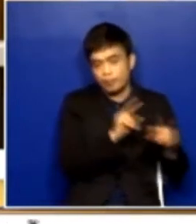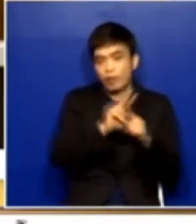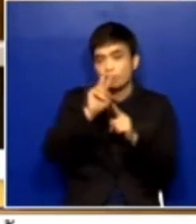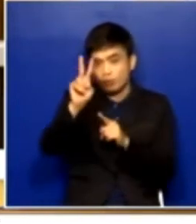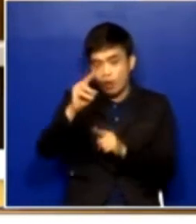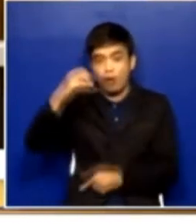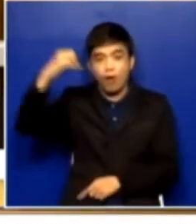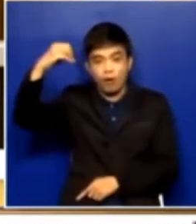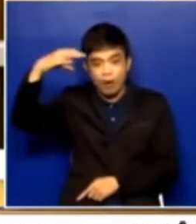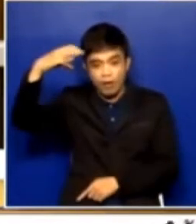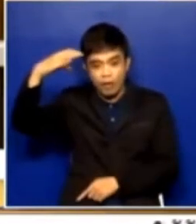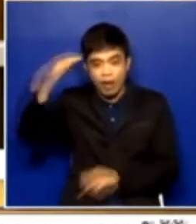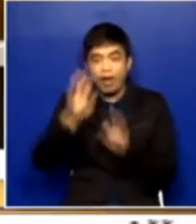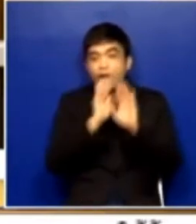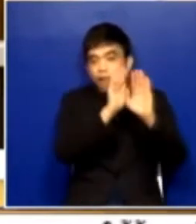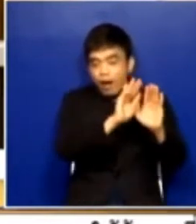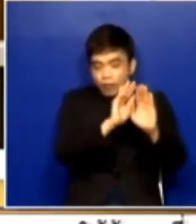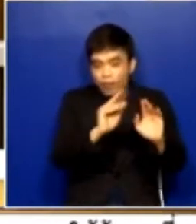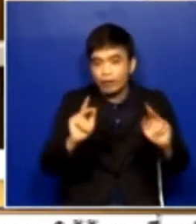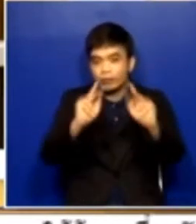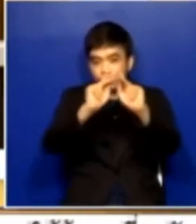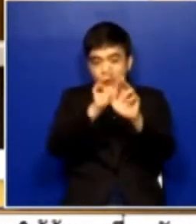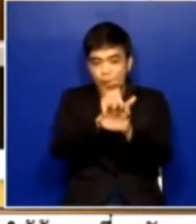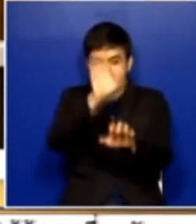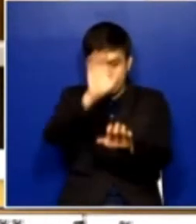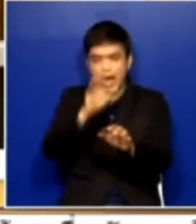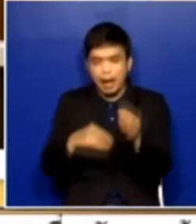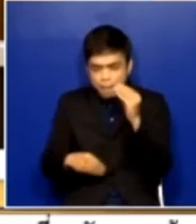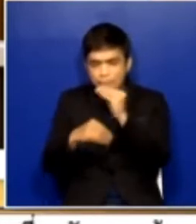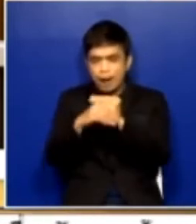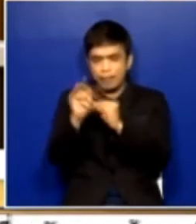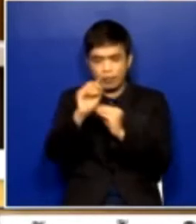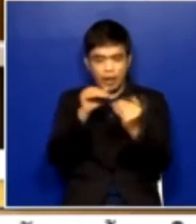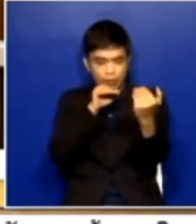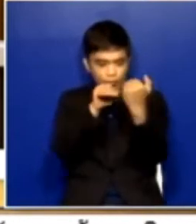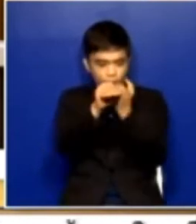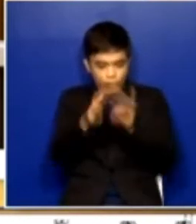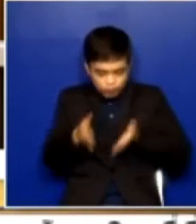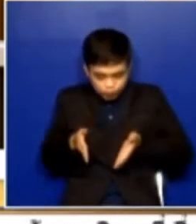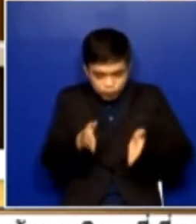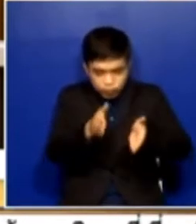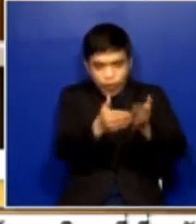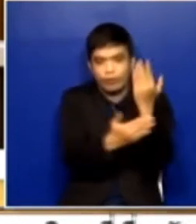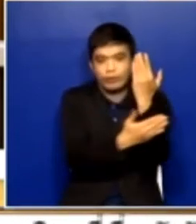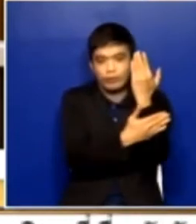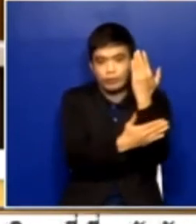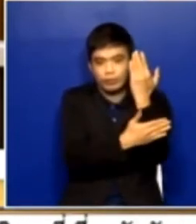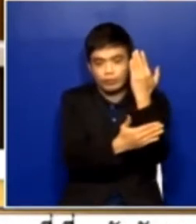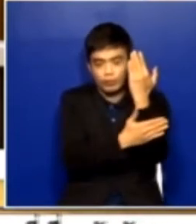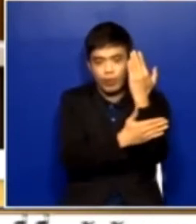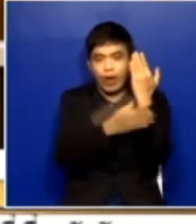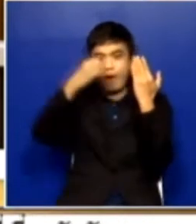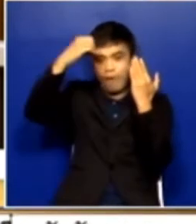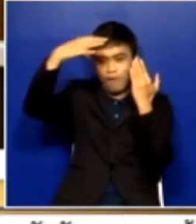งผ่านกระทรวงมหาดไทยให้ช่วยเร่งเพิ่มไฟส่องสว่างตรงถนนภายในซอย Factory 2ตำบลบางรักพัฒ